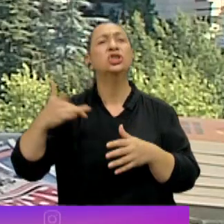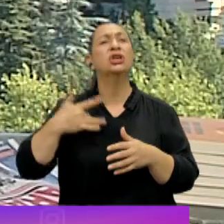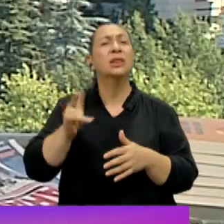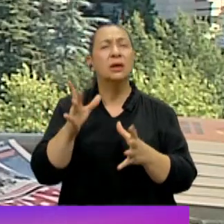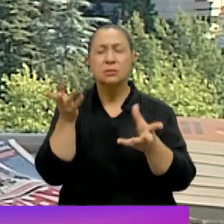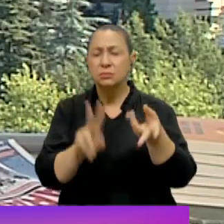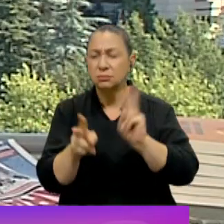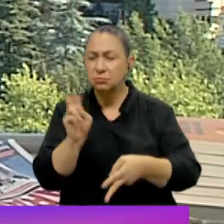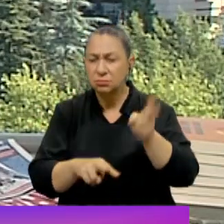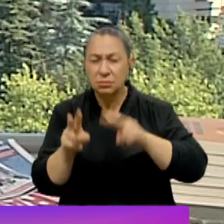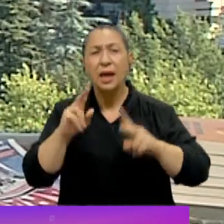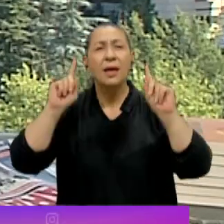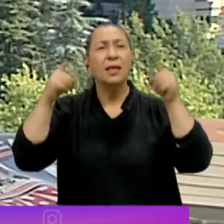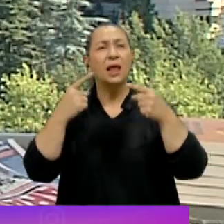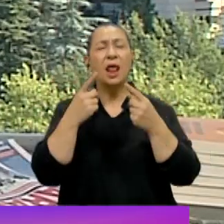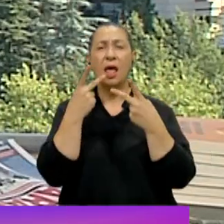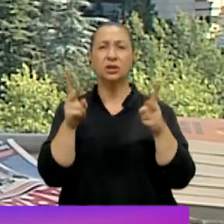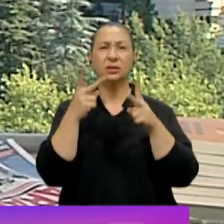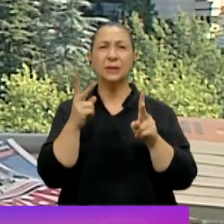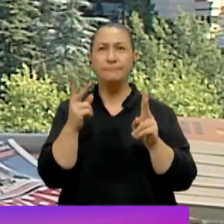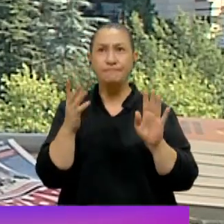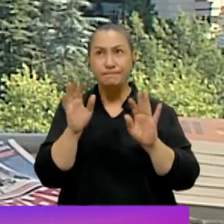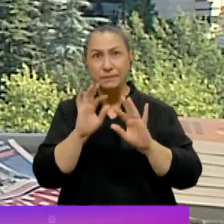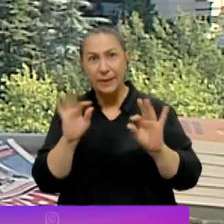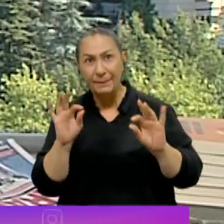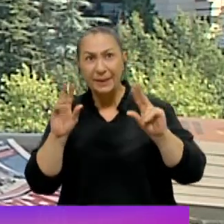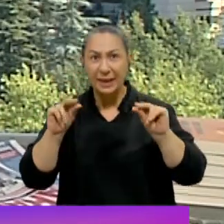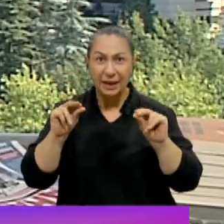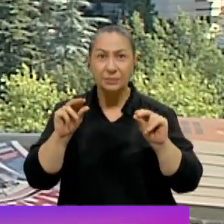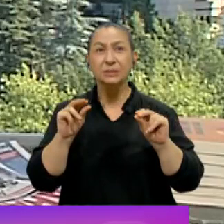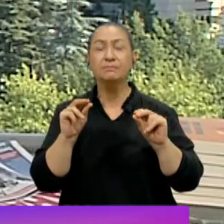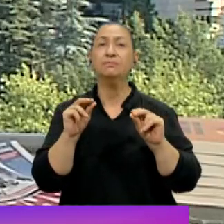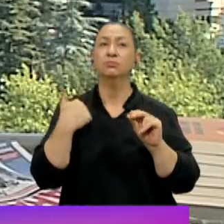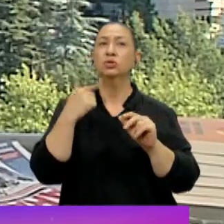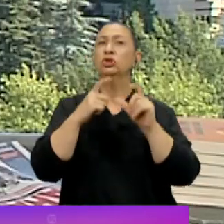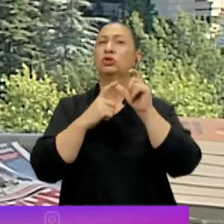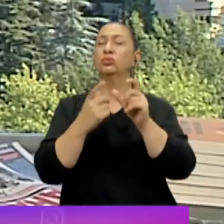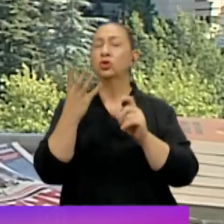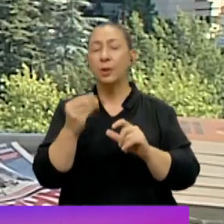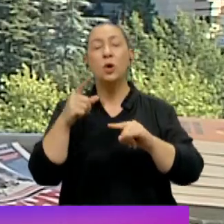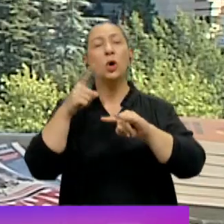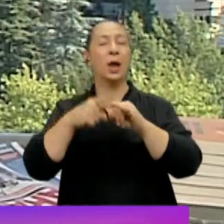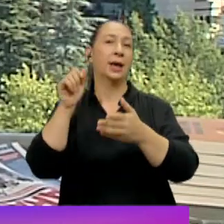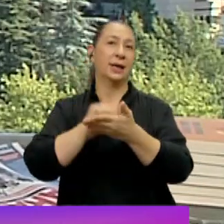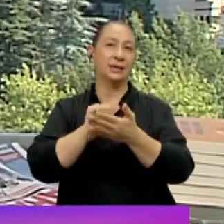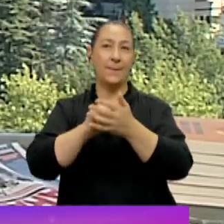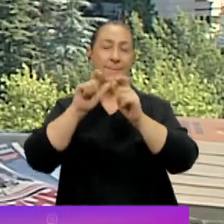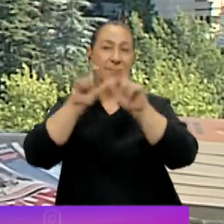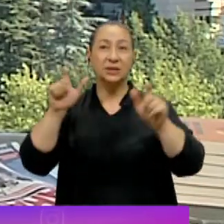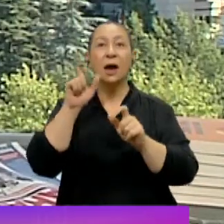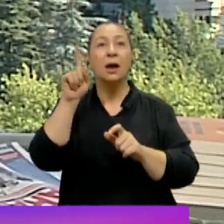kaybettik. Yetkililerin yaptığı açıklamalar tatmin etti mi etmedi mi, ben size bu soruyu yine sormuş olayım. Hürriyet Gazetesi'nin